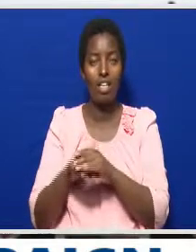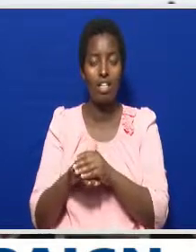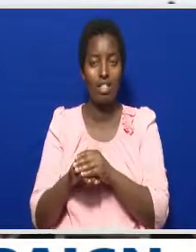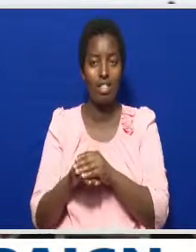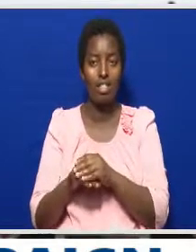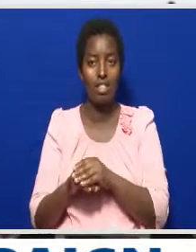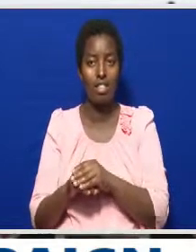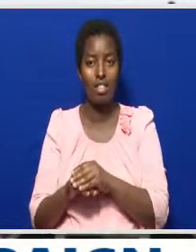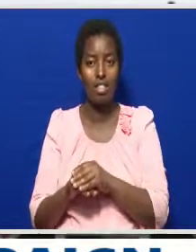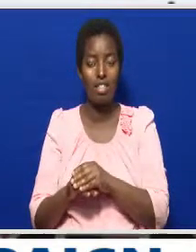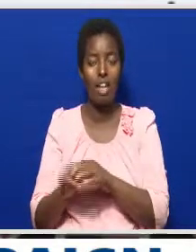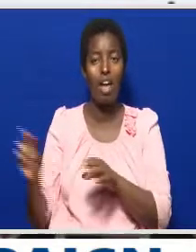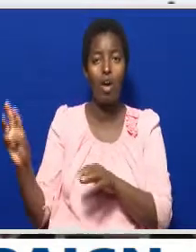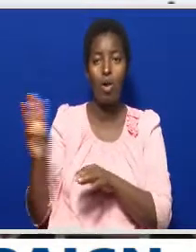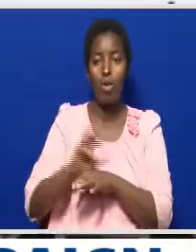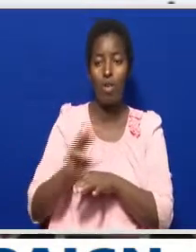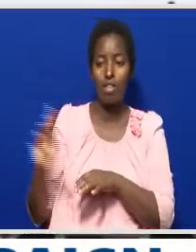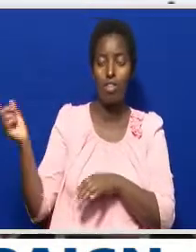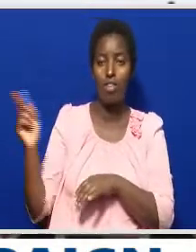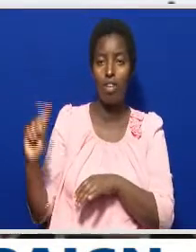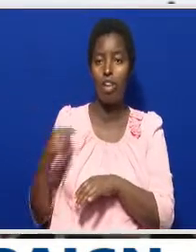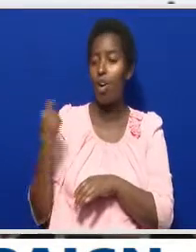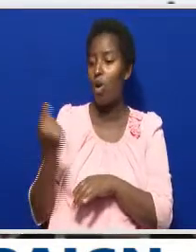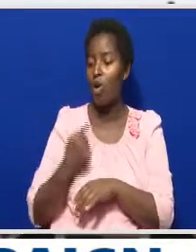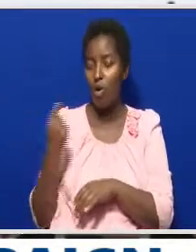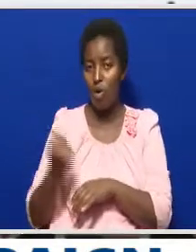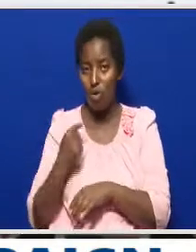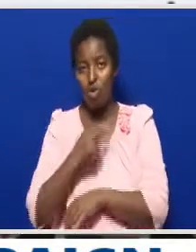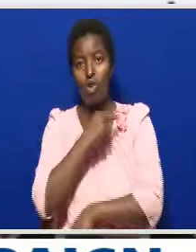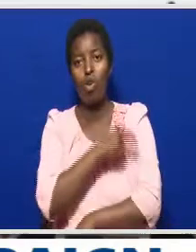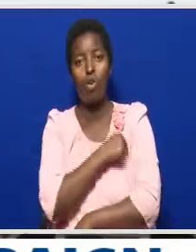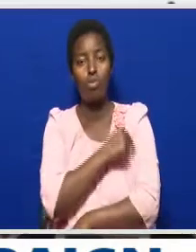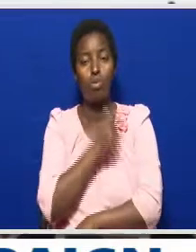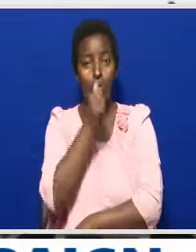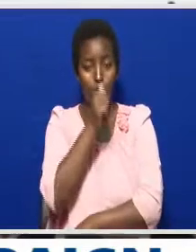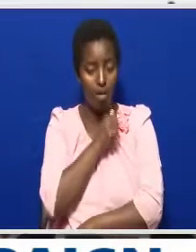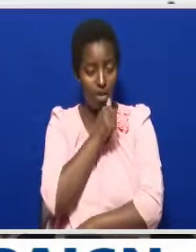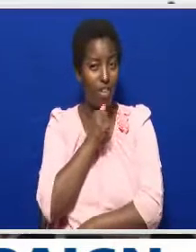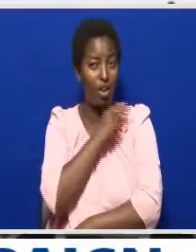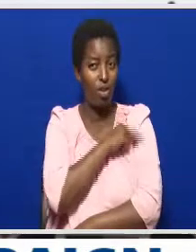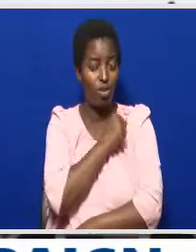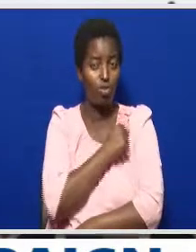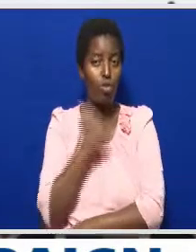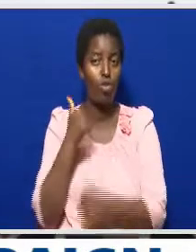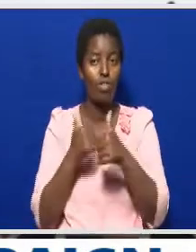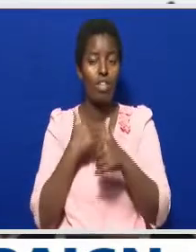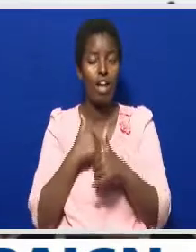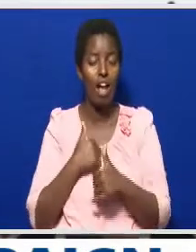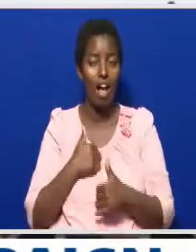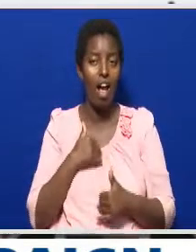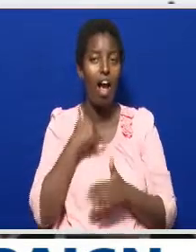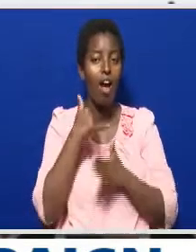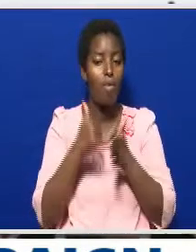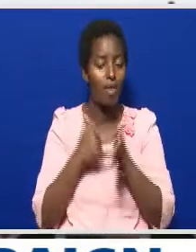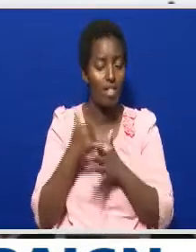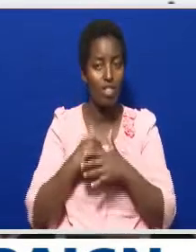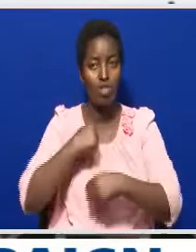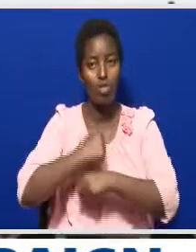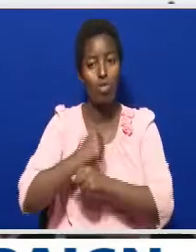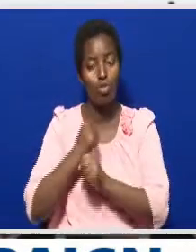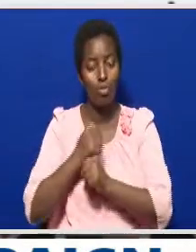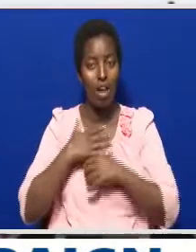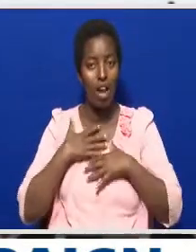wa mashariki ya Nairobi, sisi ndio hospitali peke yake ya kibinafsi ambayo iko na mtambo huo wa